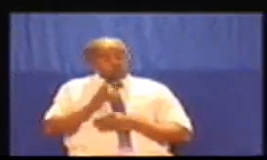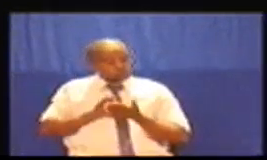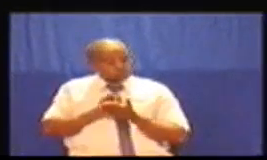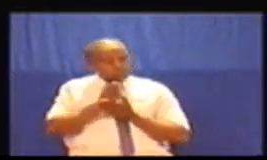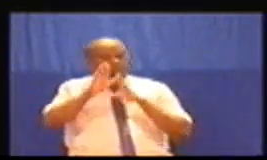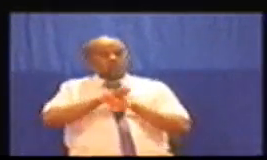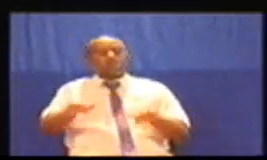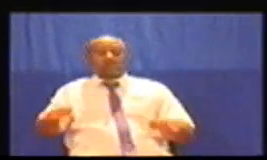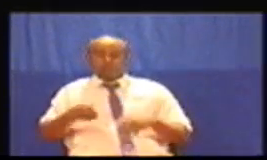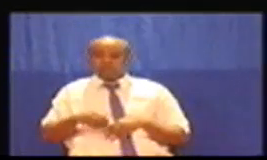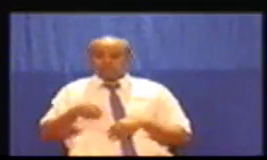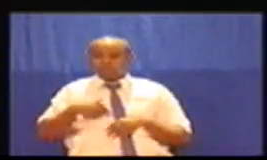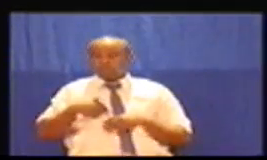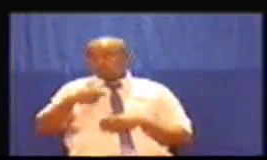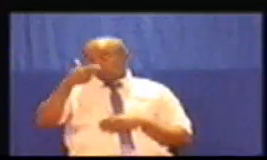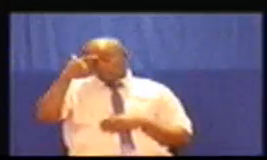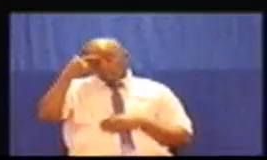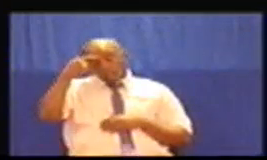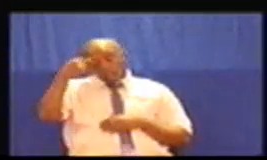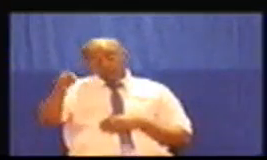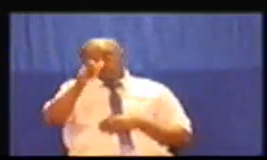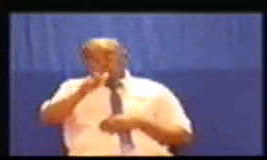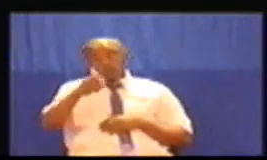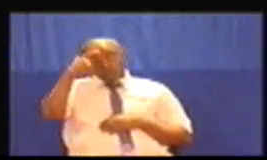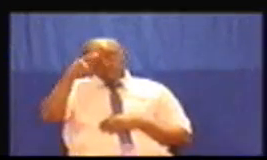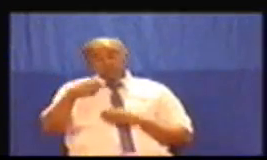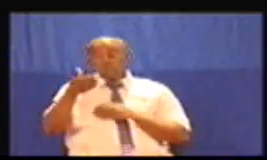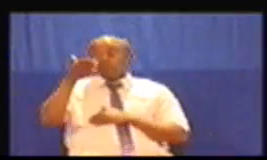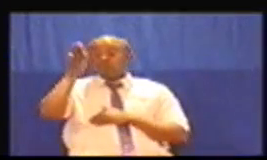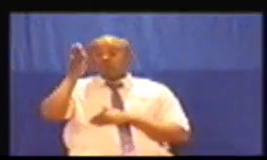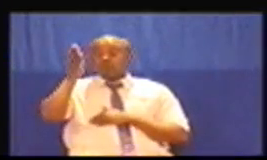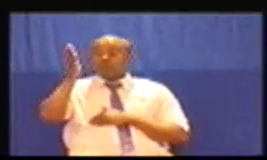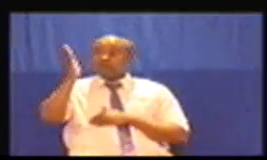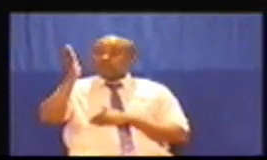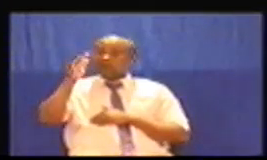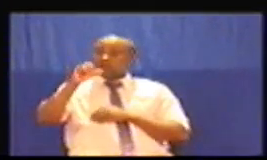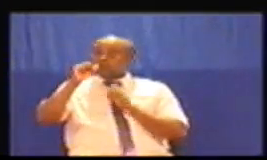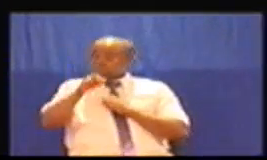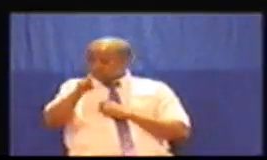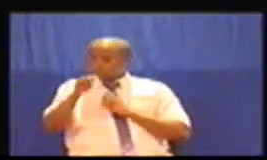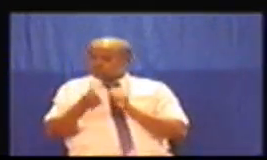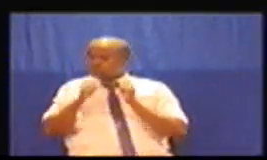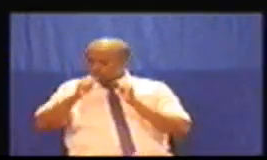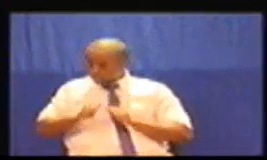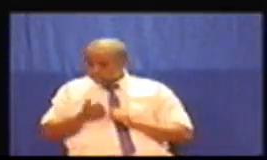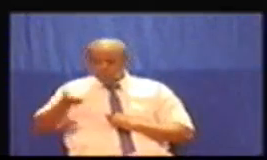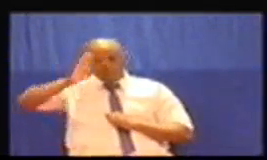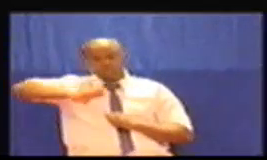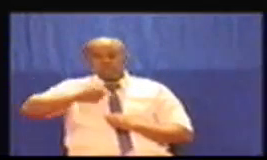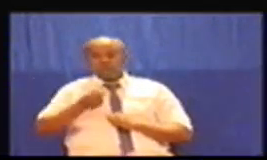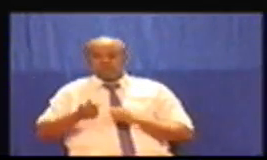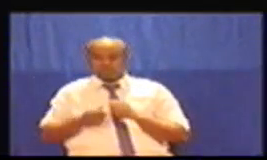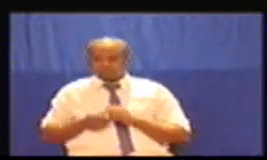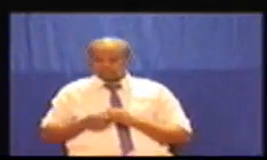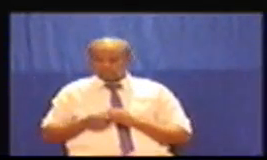hakika wale wenye imani kwa Mwenyezi Mungu lazima tunaamini kwamba hili nalo litapita. Mwenye matatizo ni yule